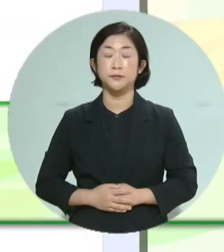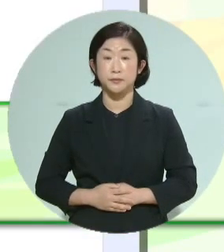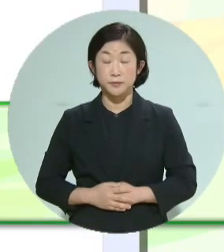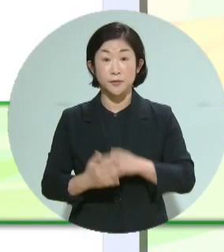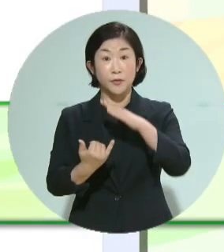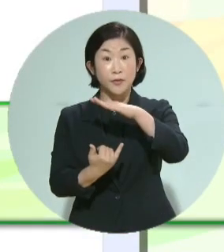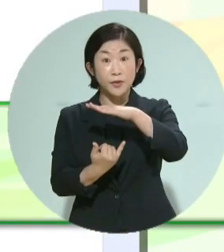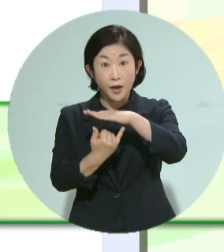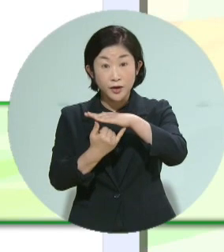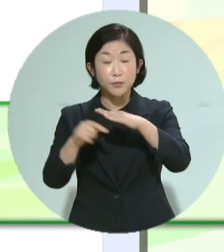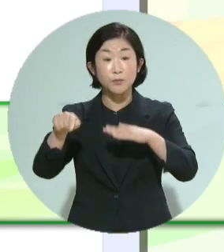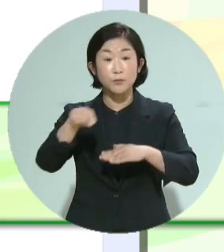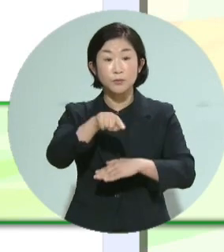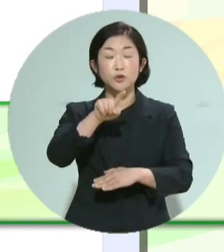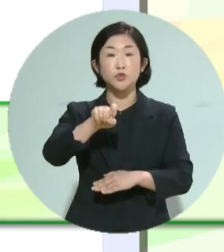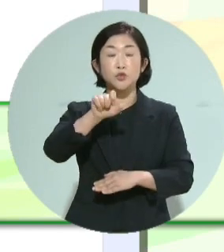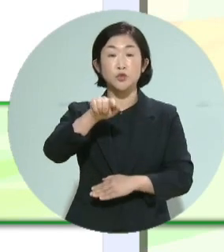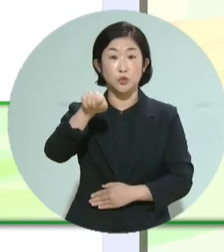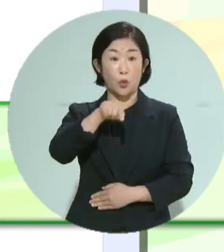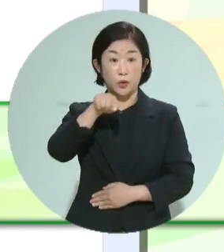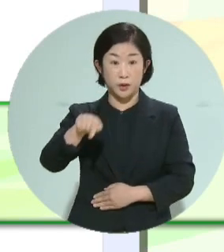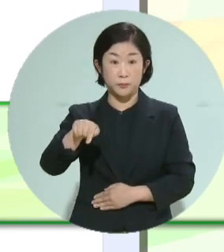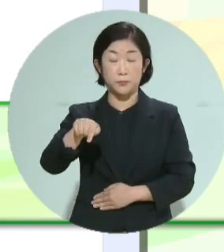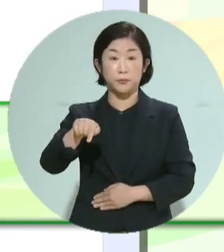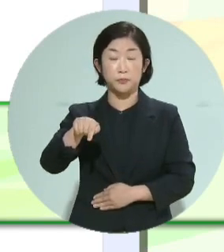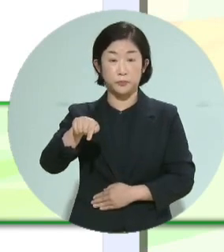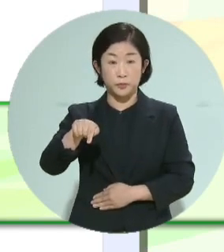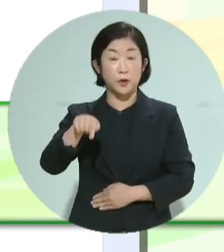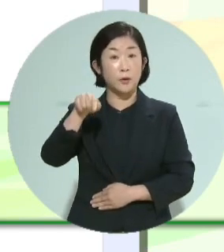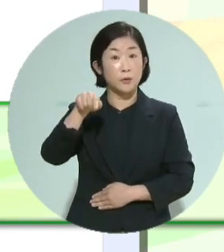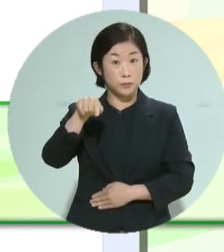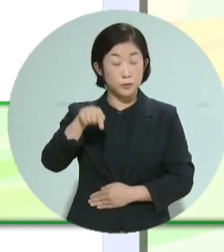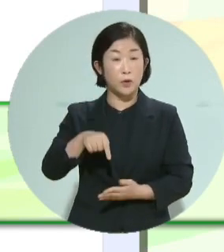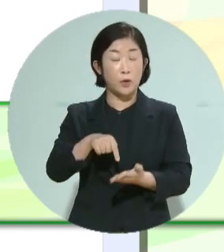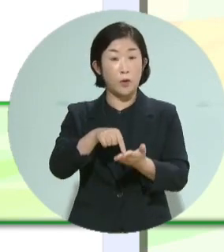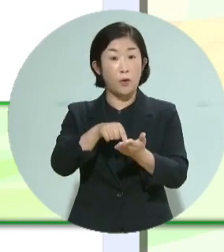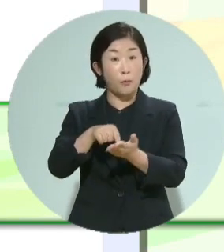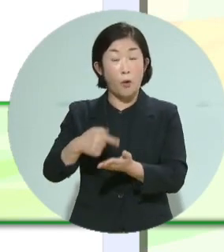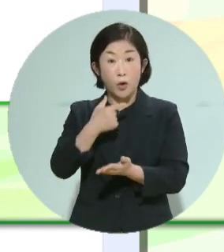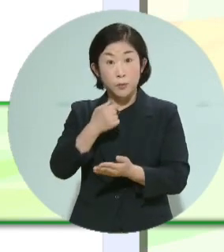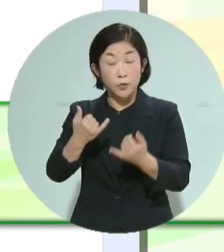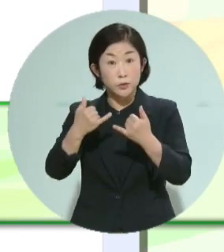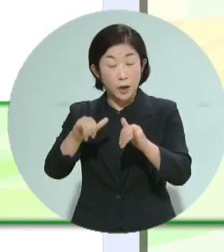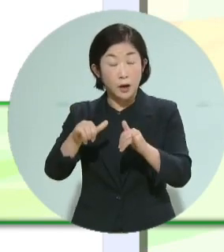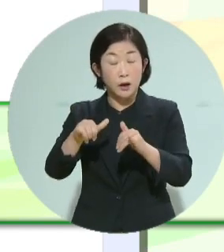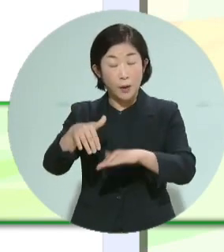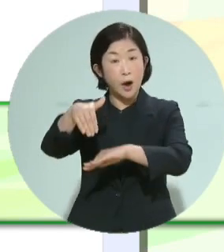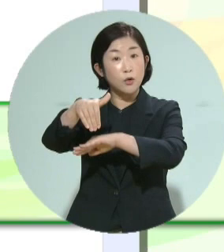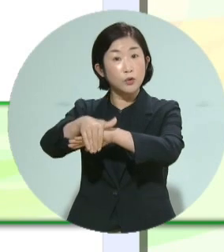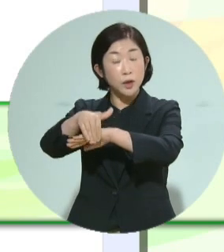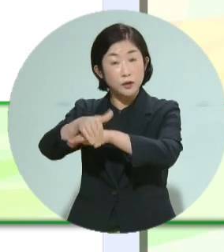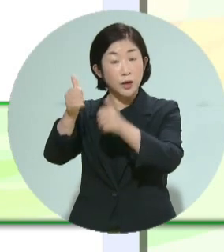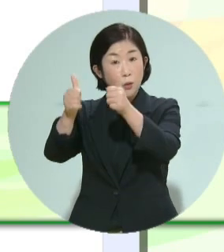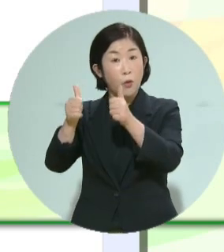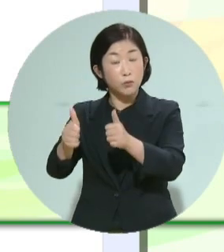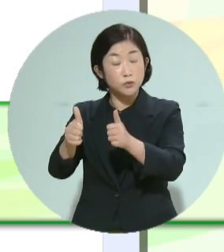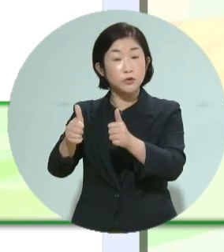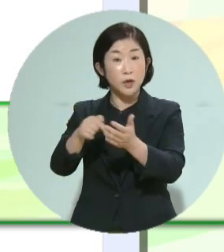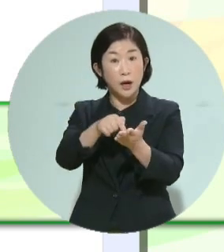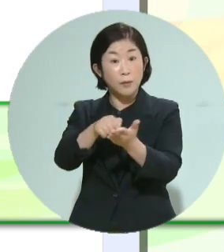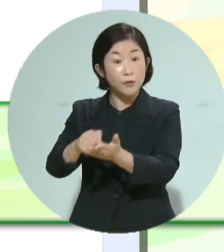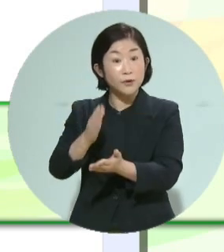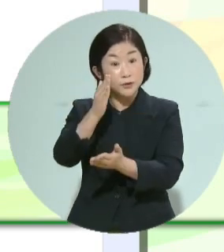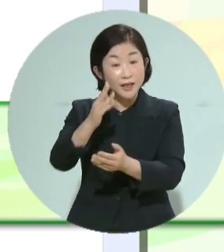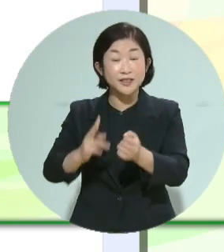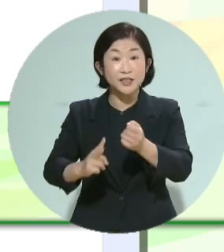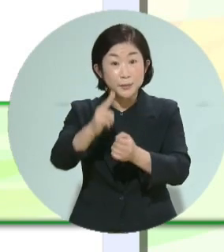定員は各回15人です。葛西臨海水族園のホームページ内にある受付フォームから今月